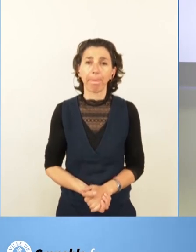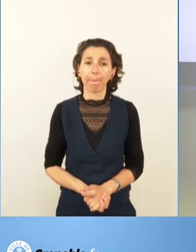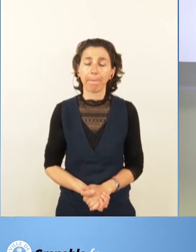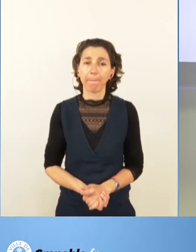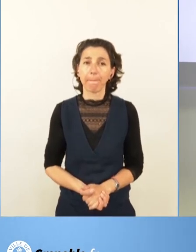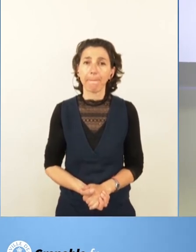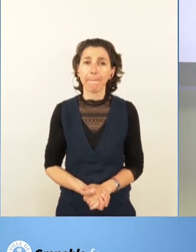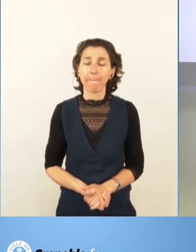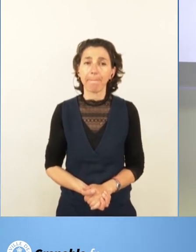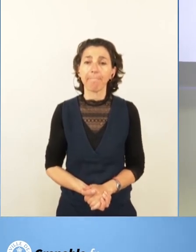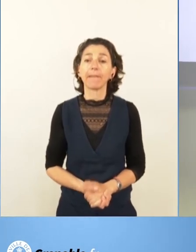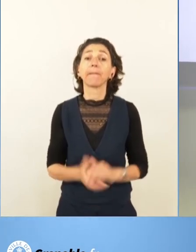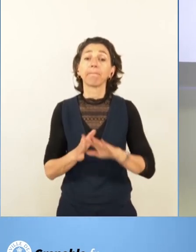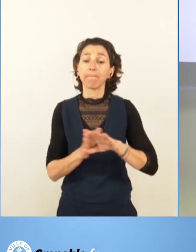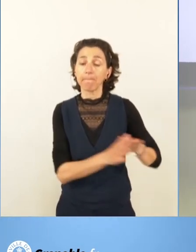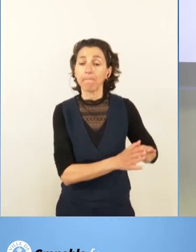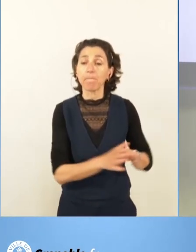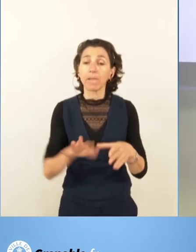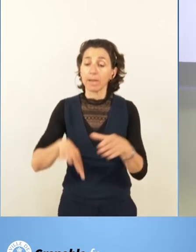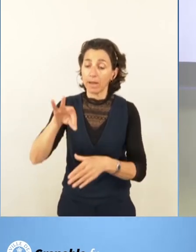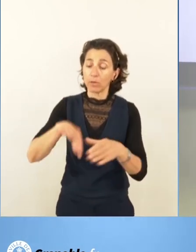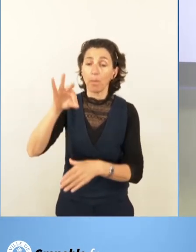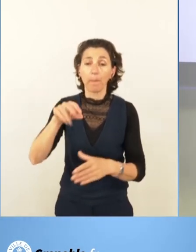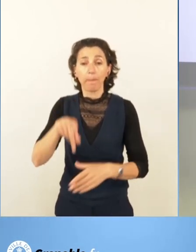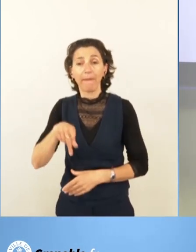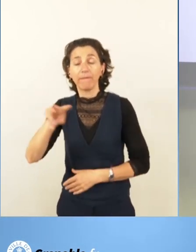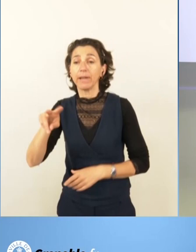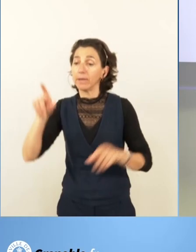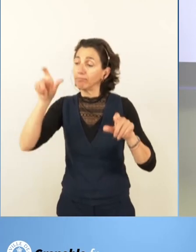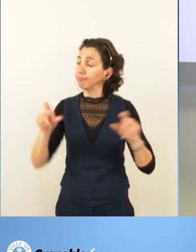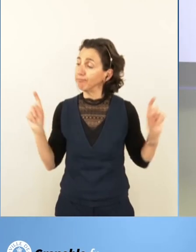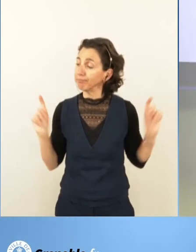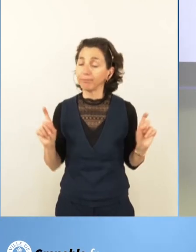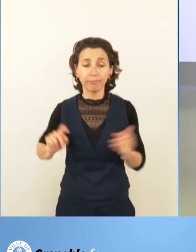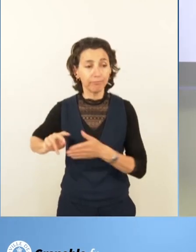le PV d'élection a été signé par les assesseurs